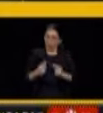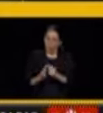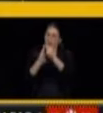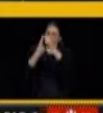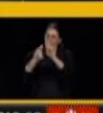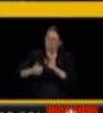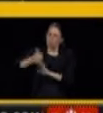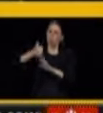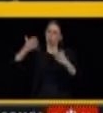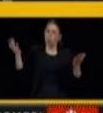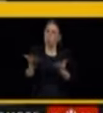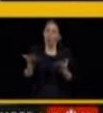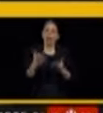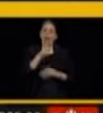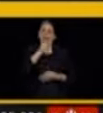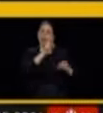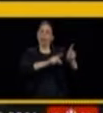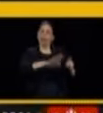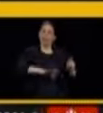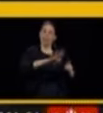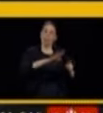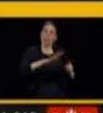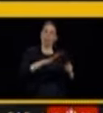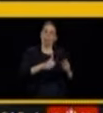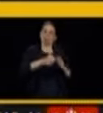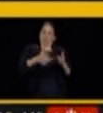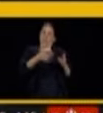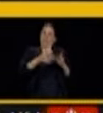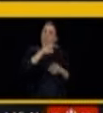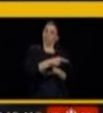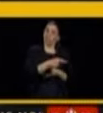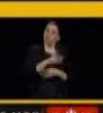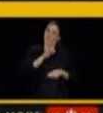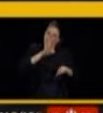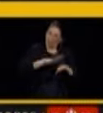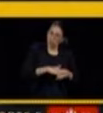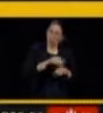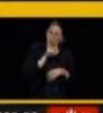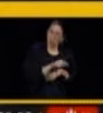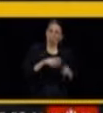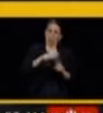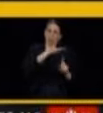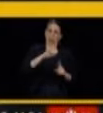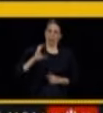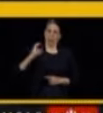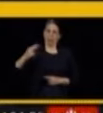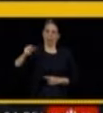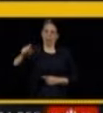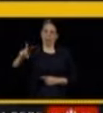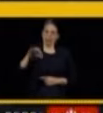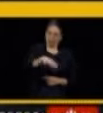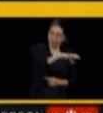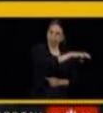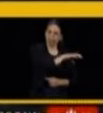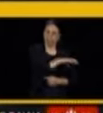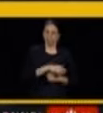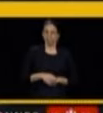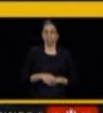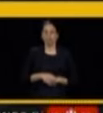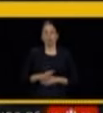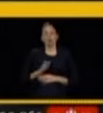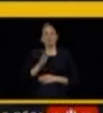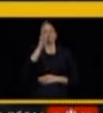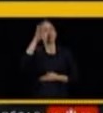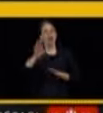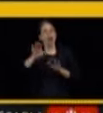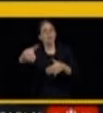plus vulnérables, parce que c'est de ça qu'on parle dans les CHSLD. Faudra ensuite faire un bilan. Puis